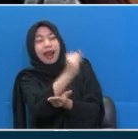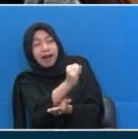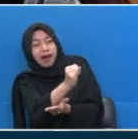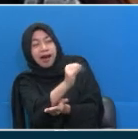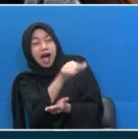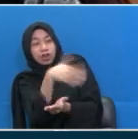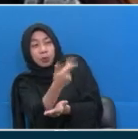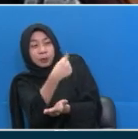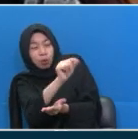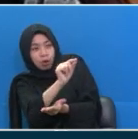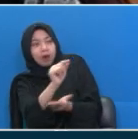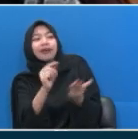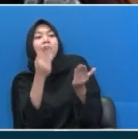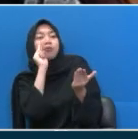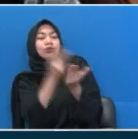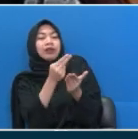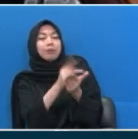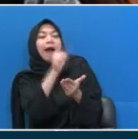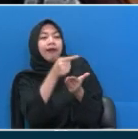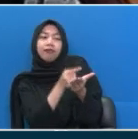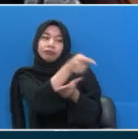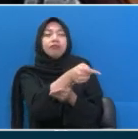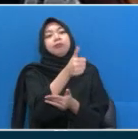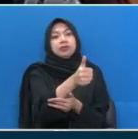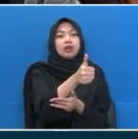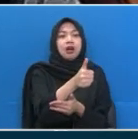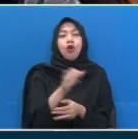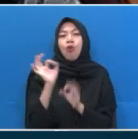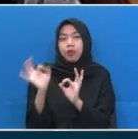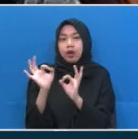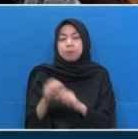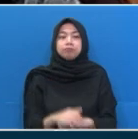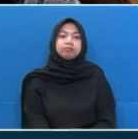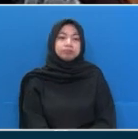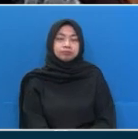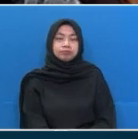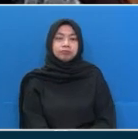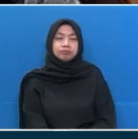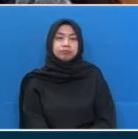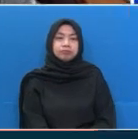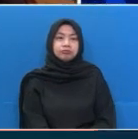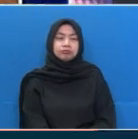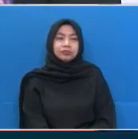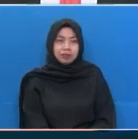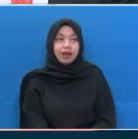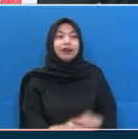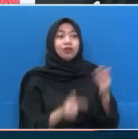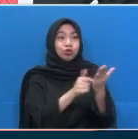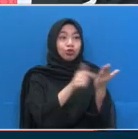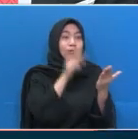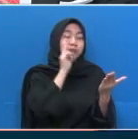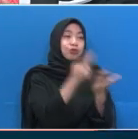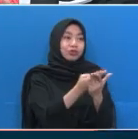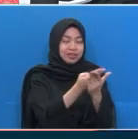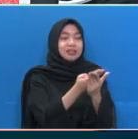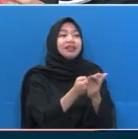baik bersalah atau tidak menurut anda ini bisa dijadikan sebuah alat bukti dibutuhkan lebih dua alat bukti tadi seperti kata Anda